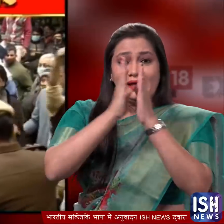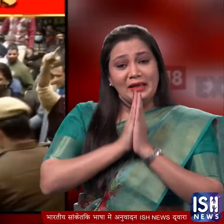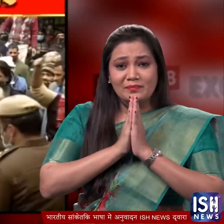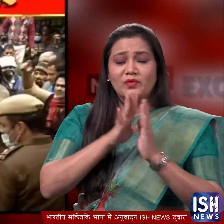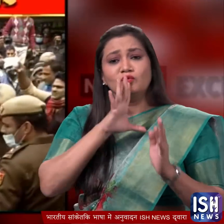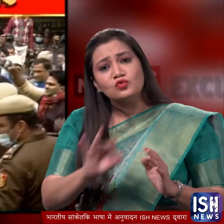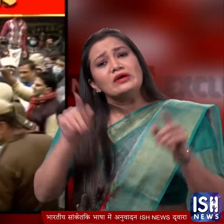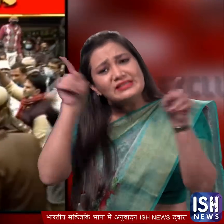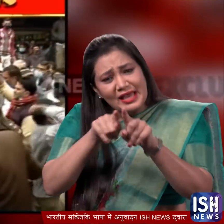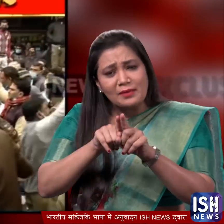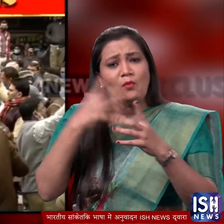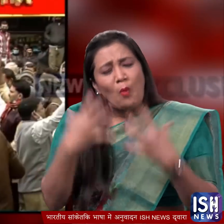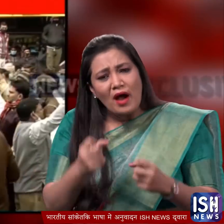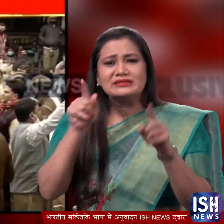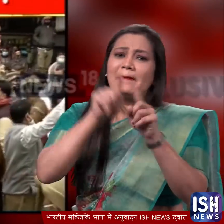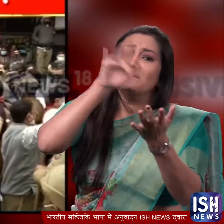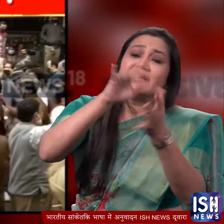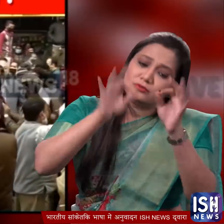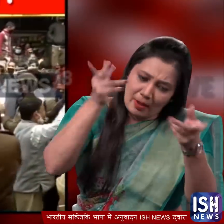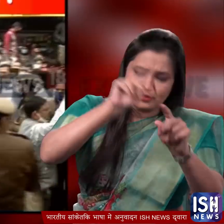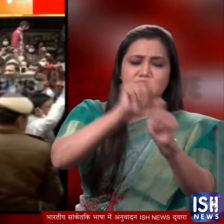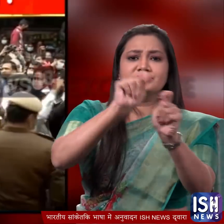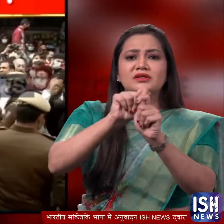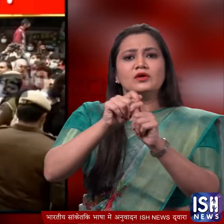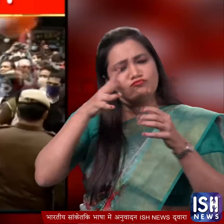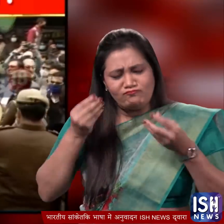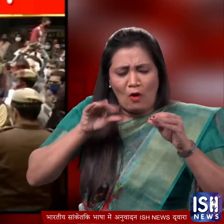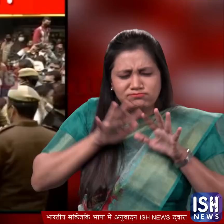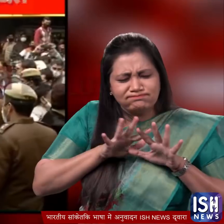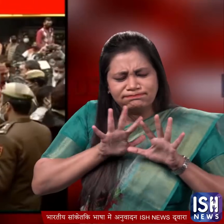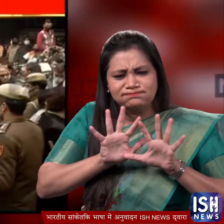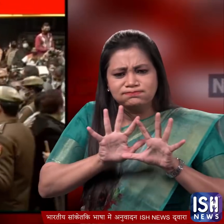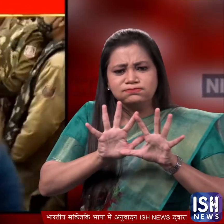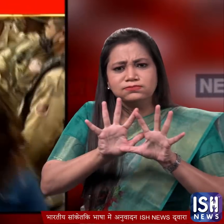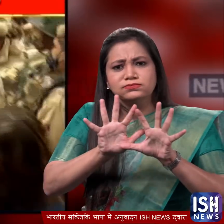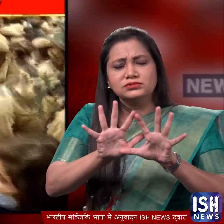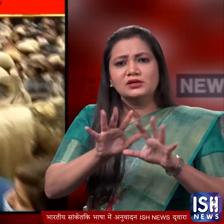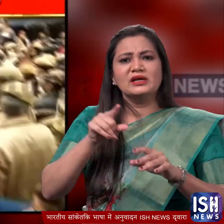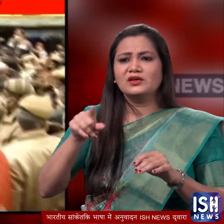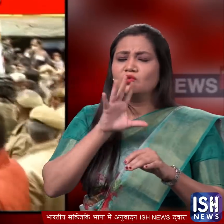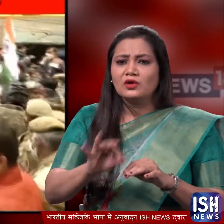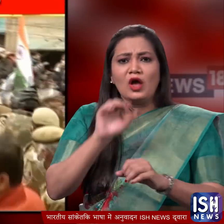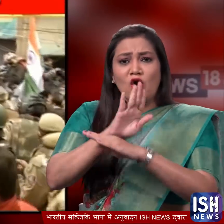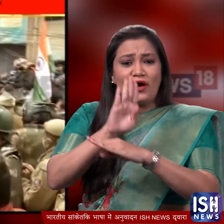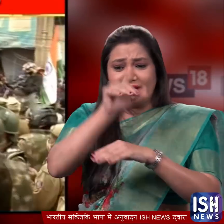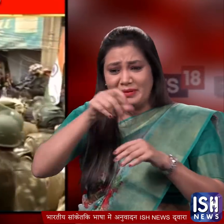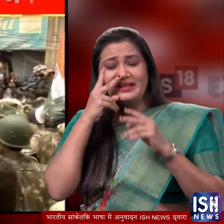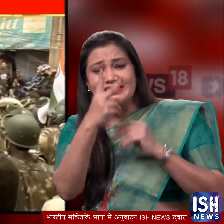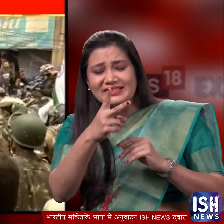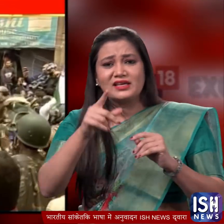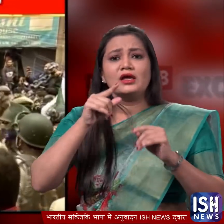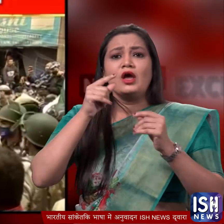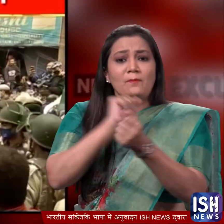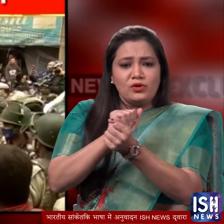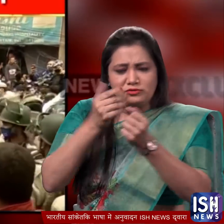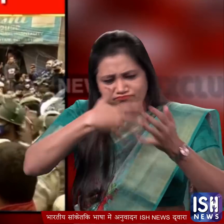हालांकि मंदिर को फिर से उसी जगह बनाने की मांग करते हुए प्रदर्शनकारी आगे बढ़ने की कोशिश करते रहे। यहाँ पर आप देखिए कि कांग्रेस के कार्यकर्ता प्रदर्शन कर